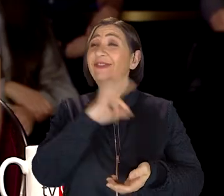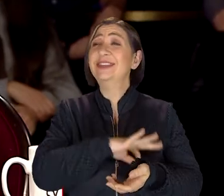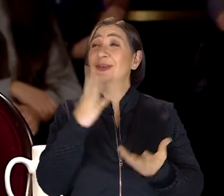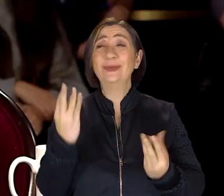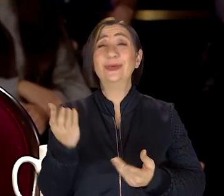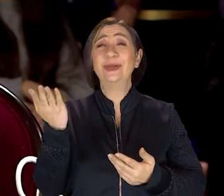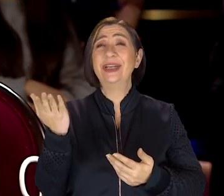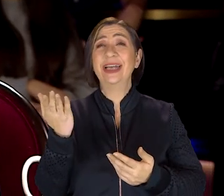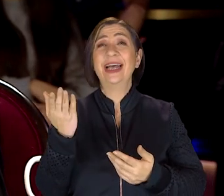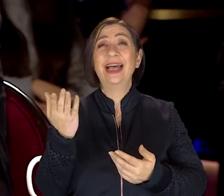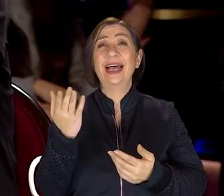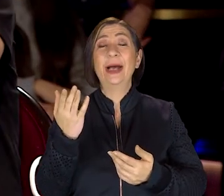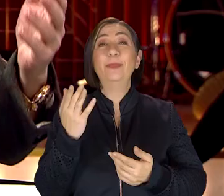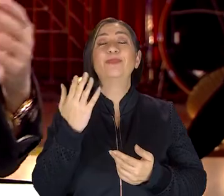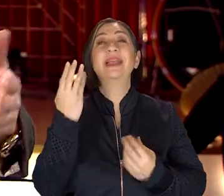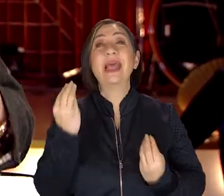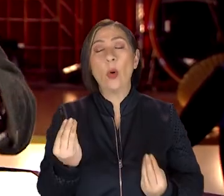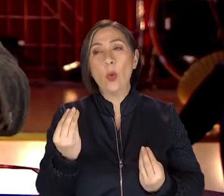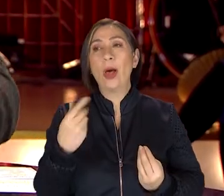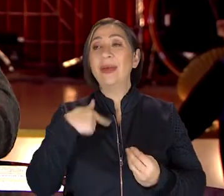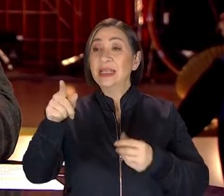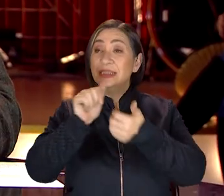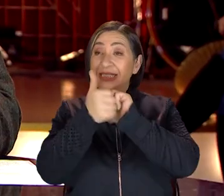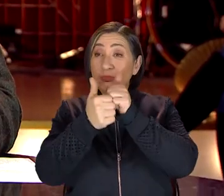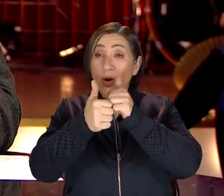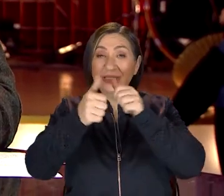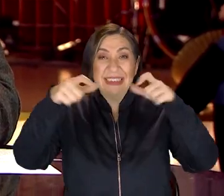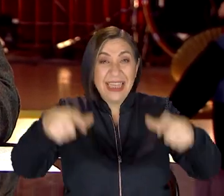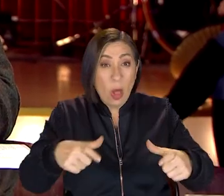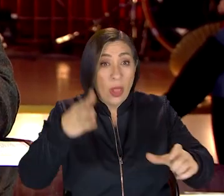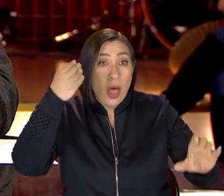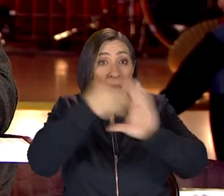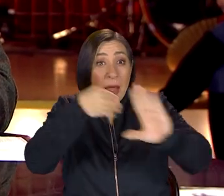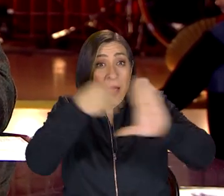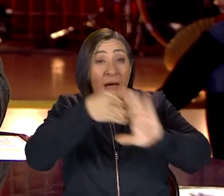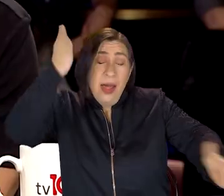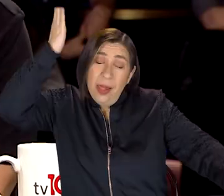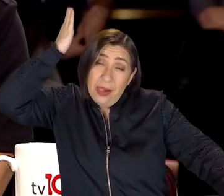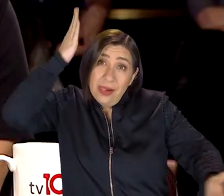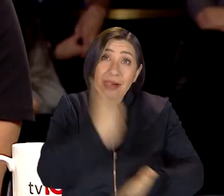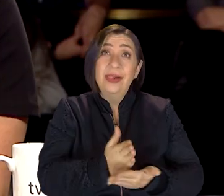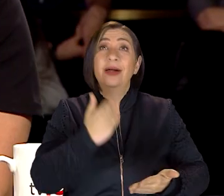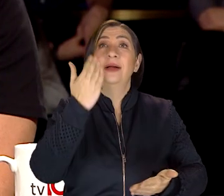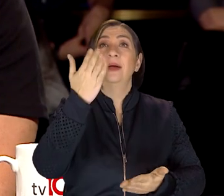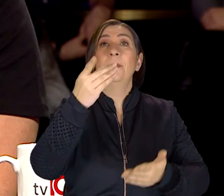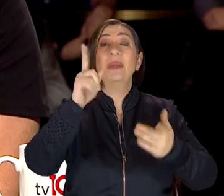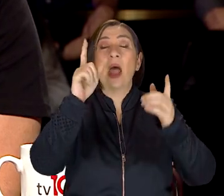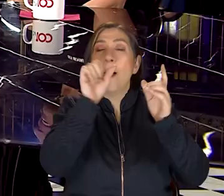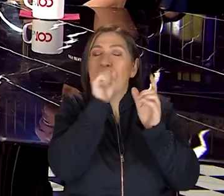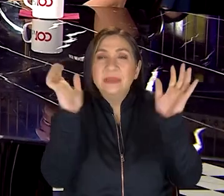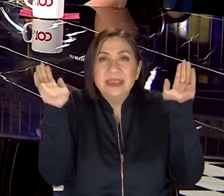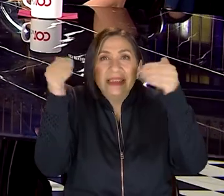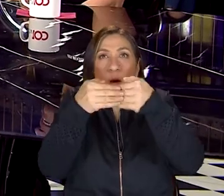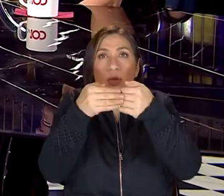ömrümde sürekli esnedi yani. Hayır ama ya ben seni spor salonunun dışında görmedim sanki ya. Bir de şeyde sauna son. Sen